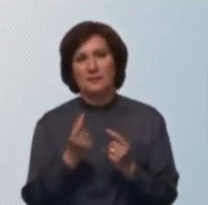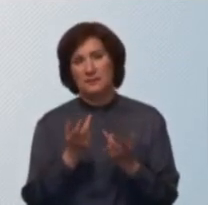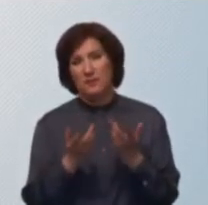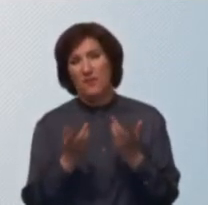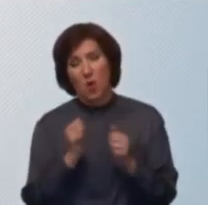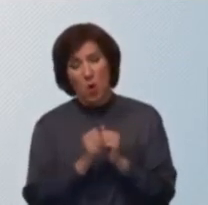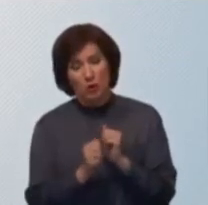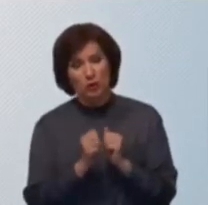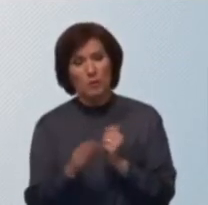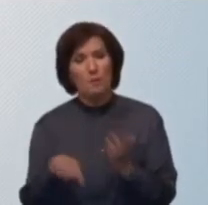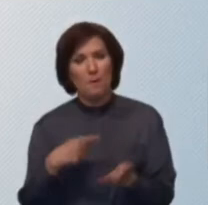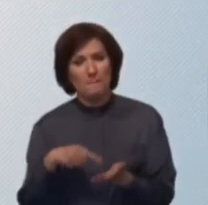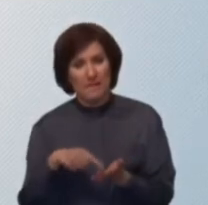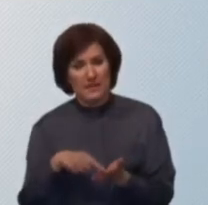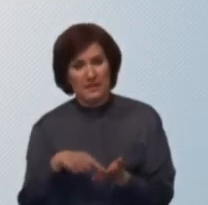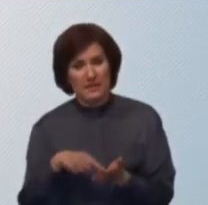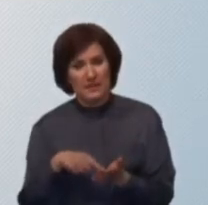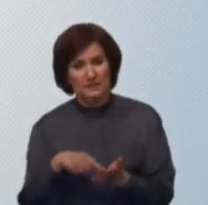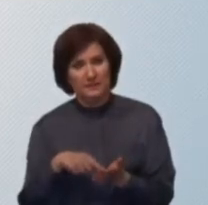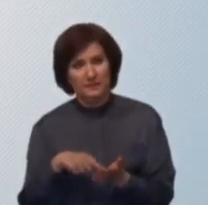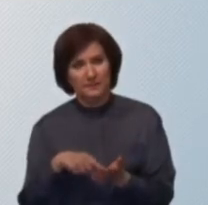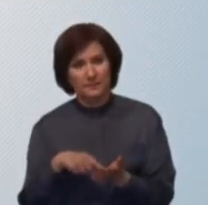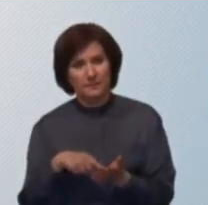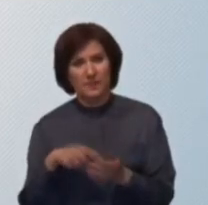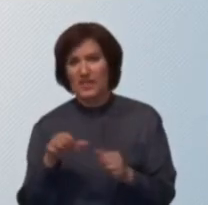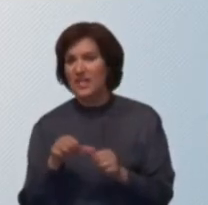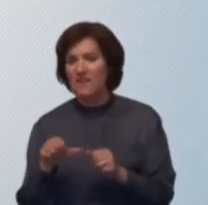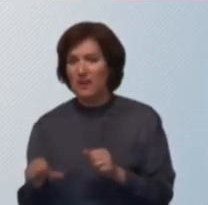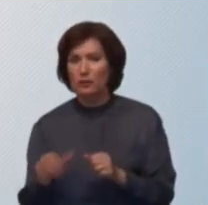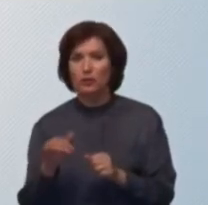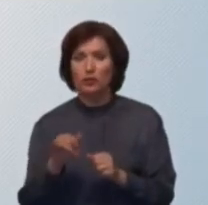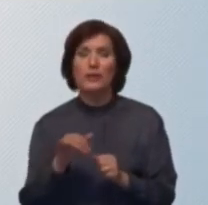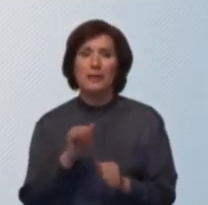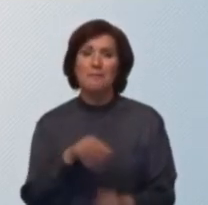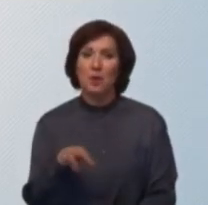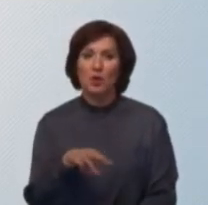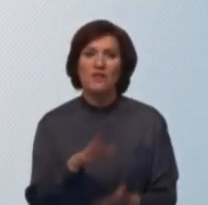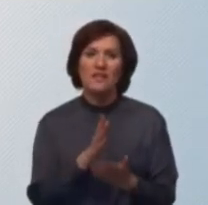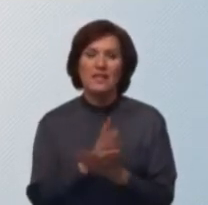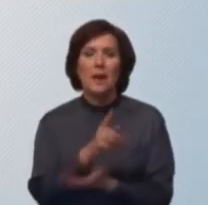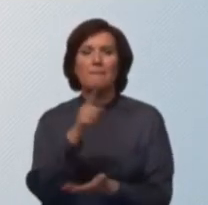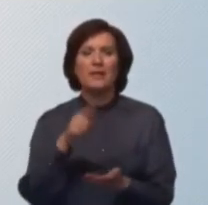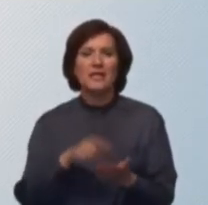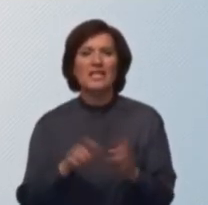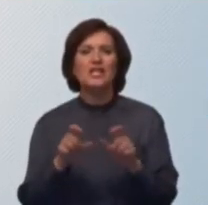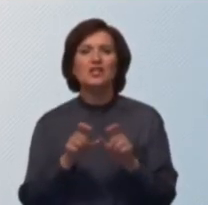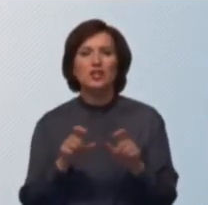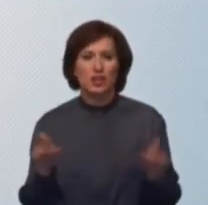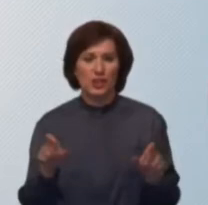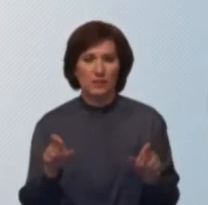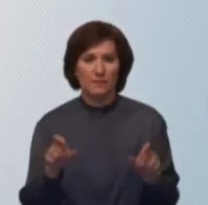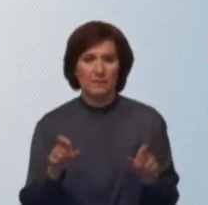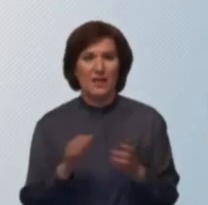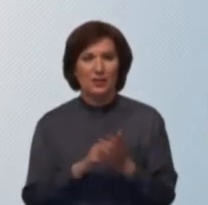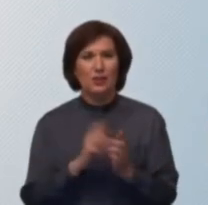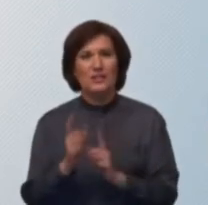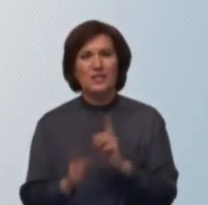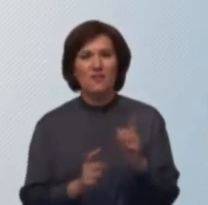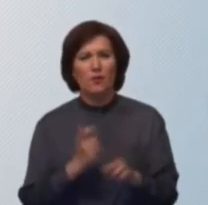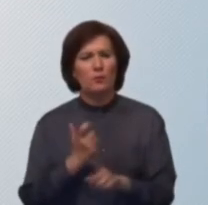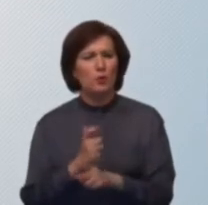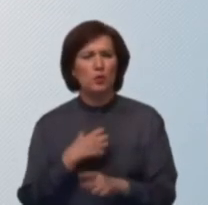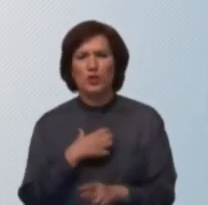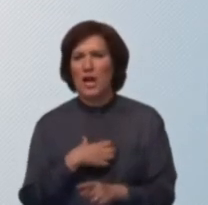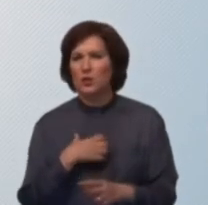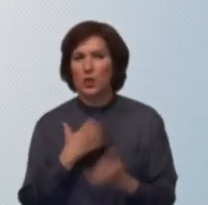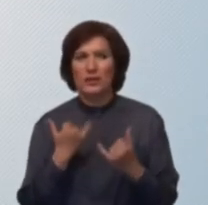але в кожному місті, і не виключно і з Миколаєвом, є питання шкіл стоїть через реформу. І воно дуже